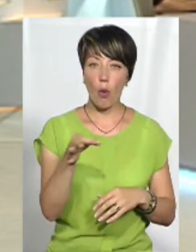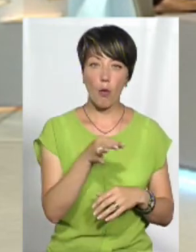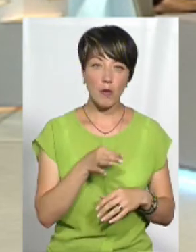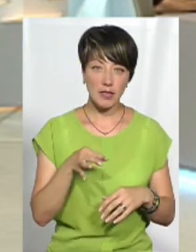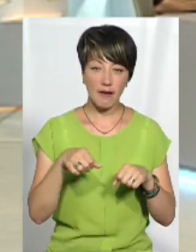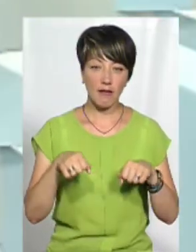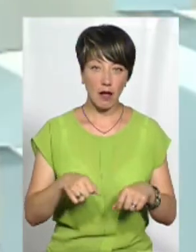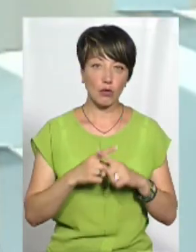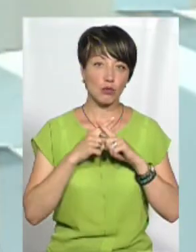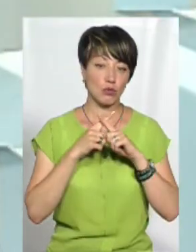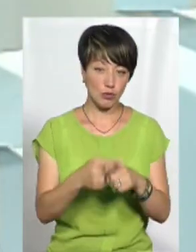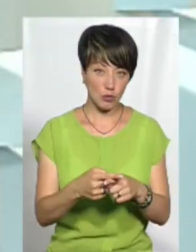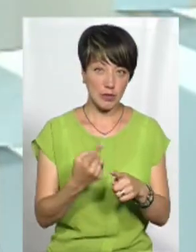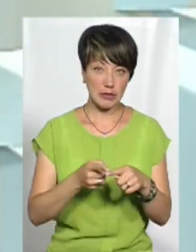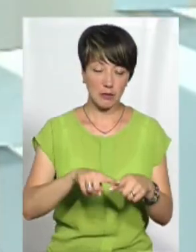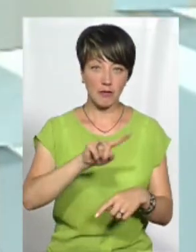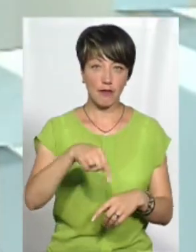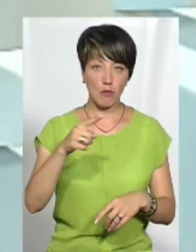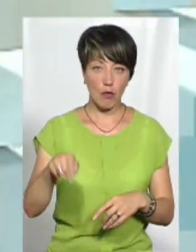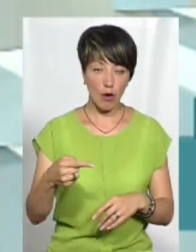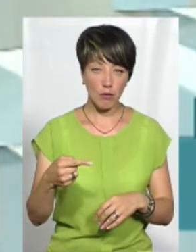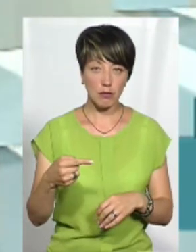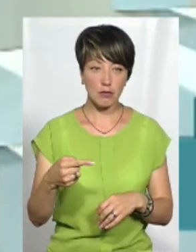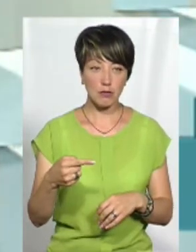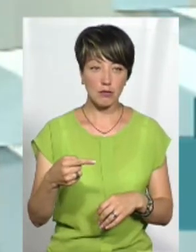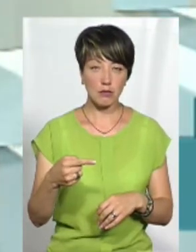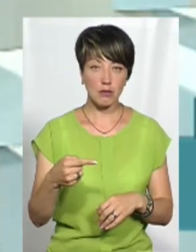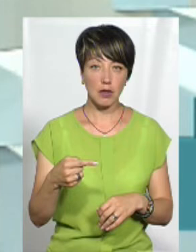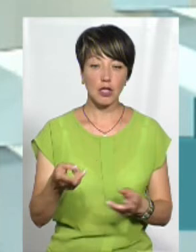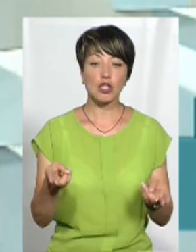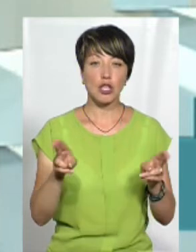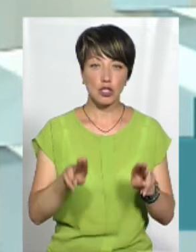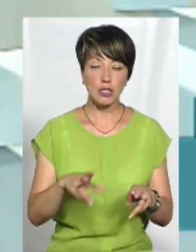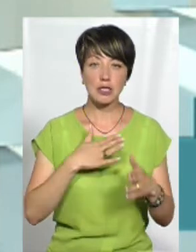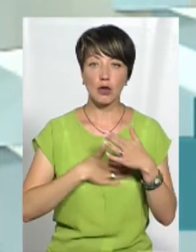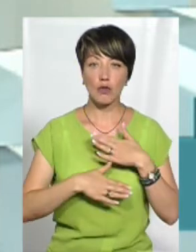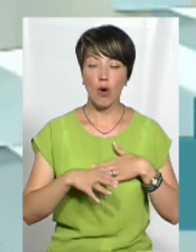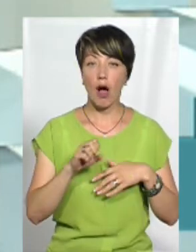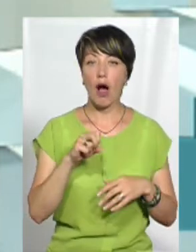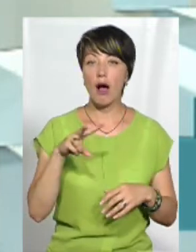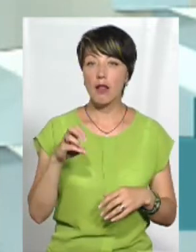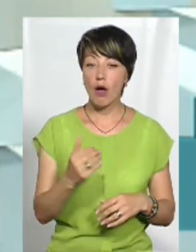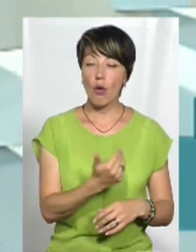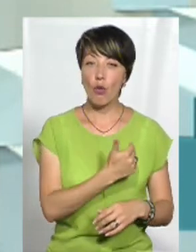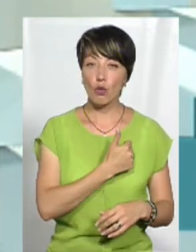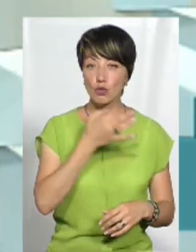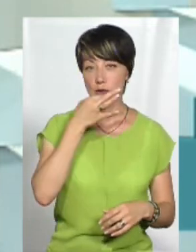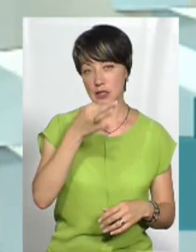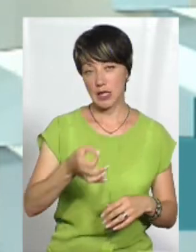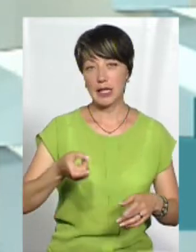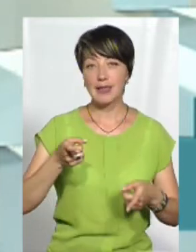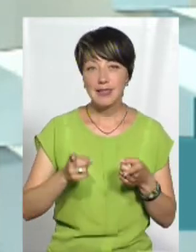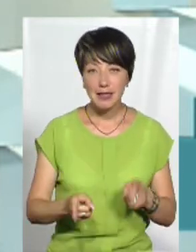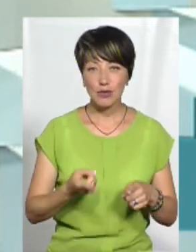зустріч тим вимогам, які були сьогодні висунуті на сесії, то вони залишаться задоволеними. Але хотів би зазначити, що дійсно